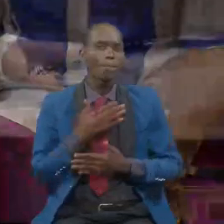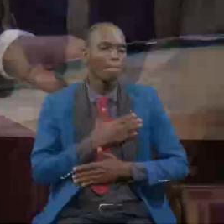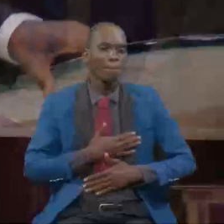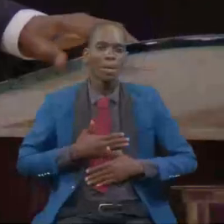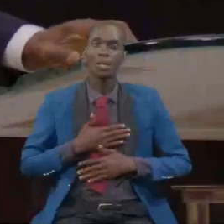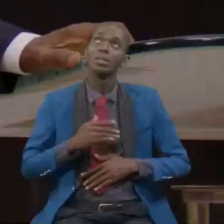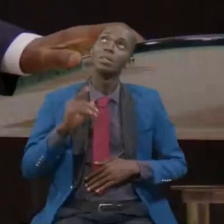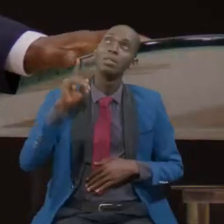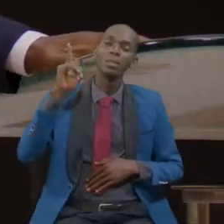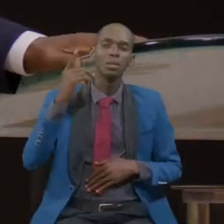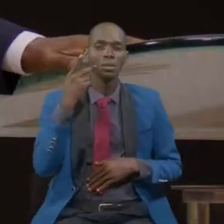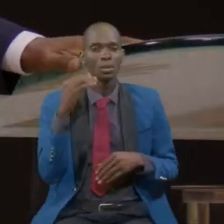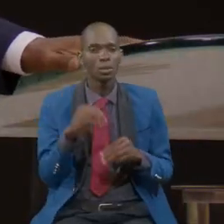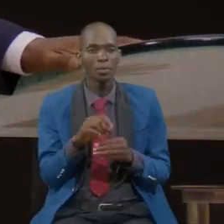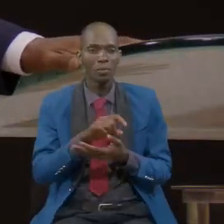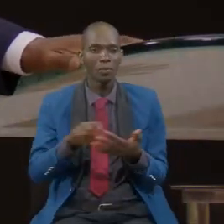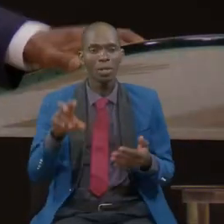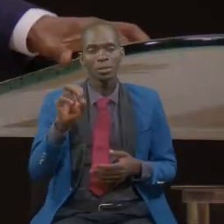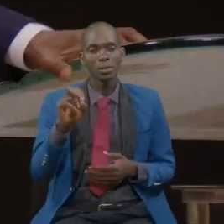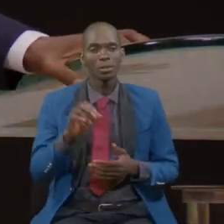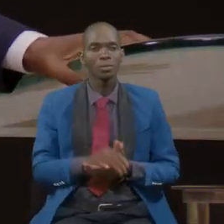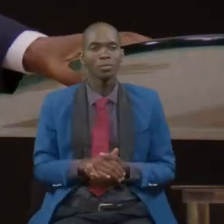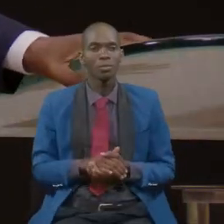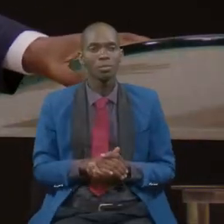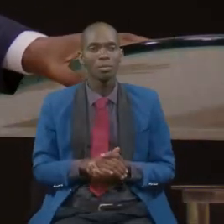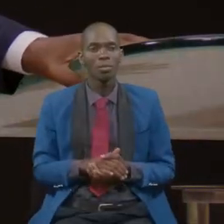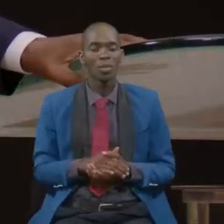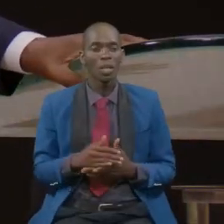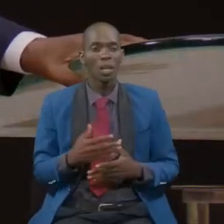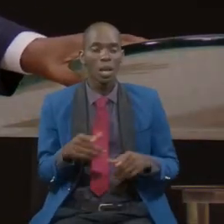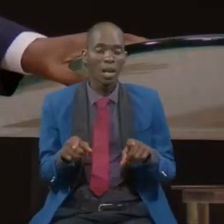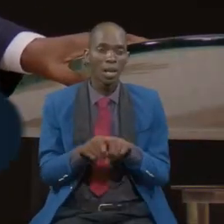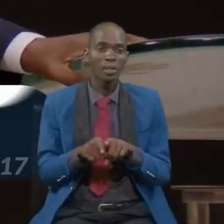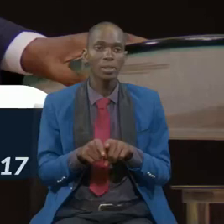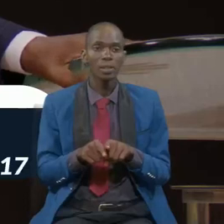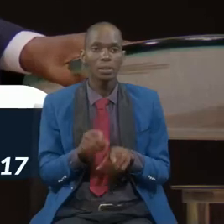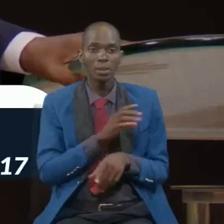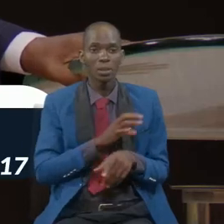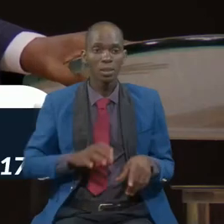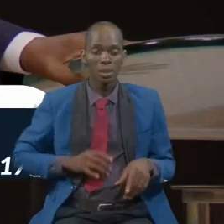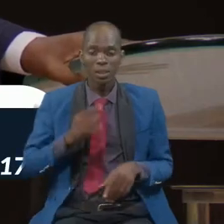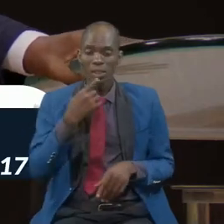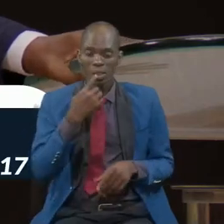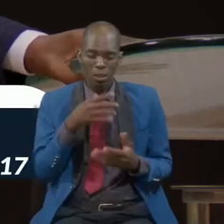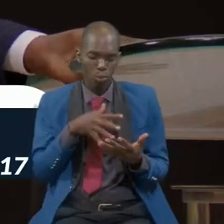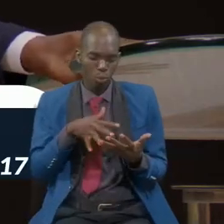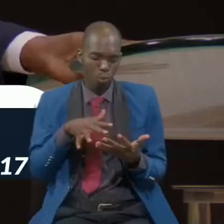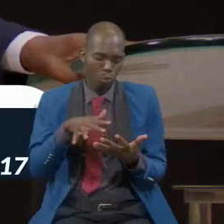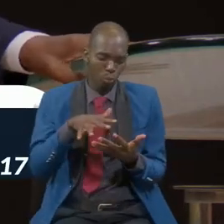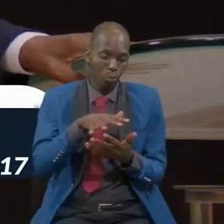agréable VO le verset 30 verset 30 comme Jésus parlait